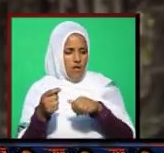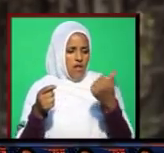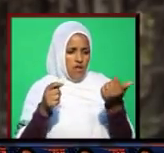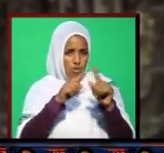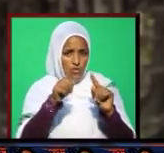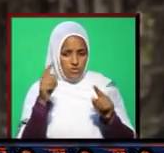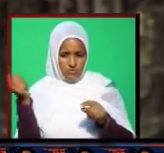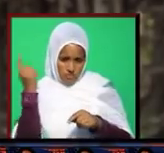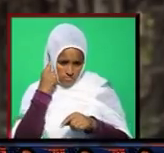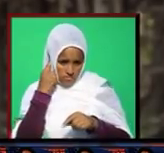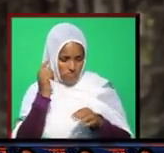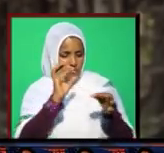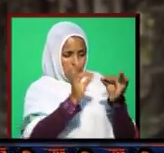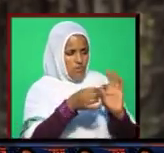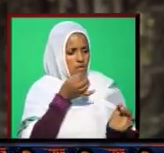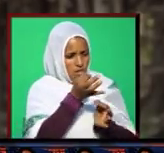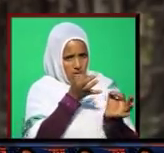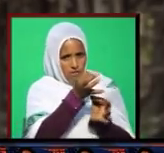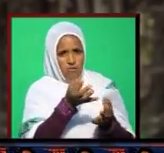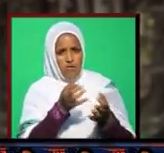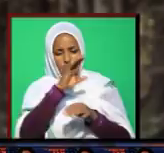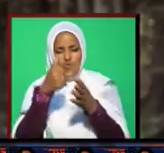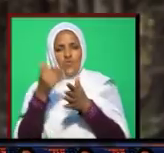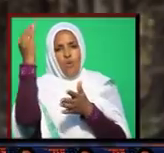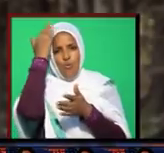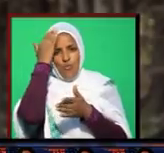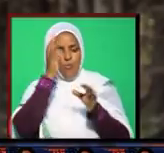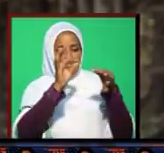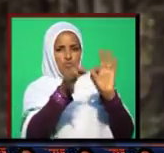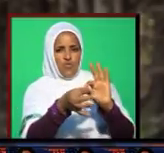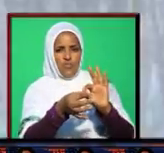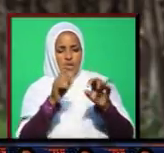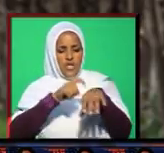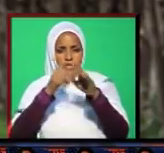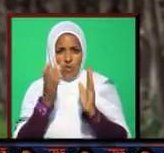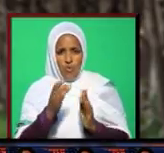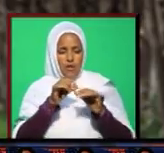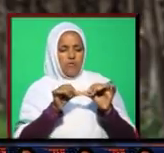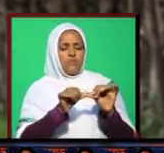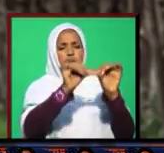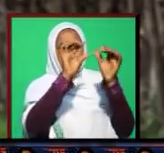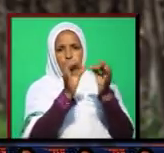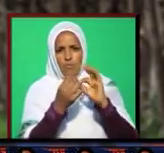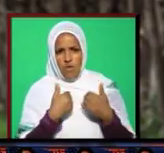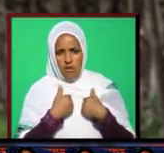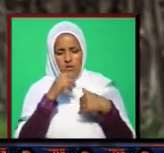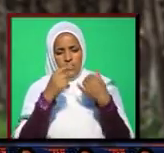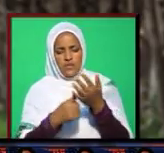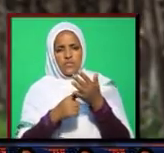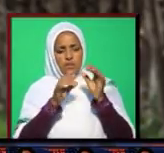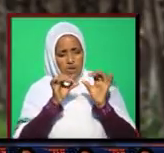ይናገራል ለአንዱ ግን በልሳኖች የተነገረውን መተርጎም ልሳኖቹን ሁሉ አውቆ መተርጎም። ጊዜያዊ ትርጓሜ አለ ቀጣይነት ያለው ትርጓሜ